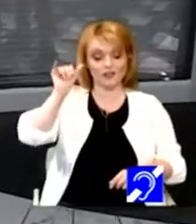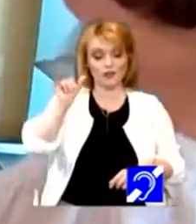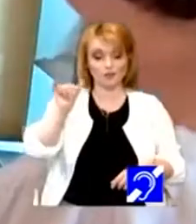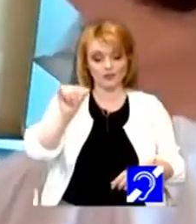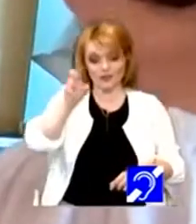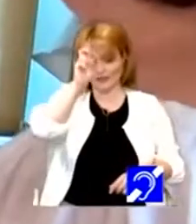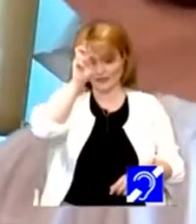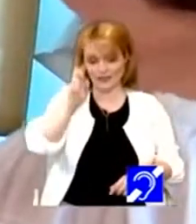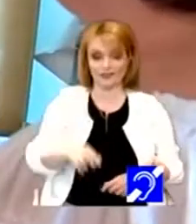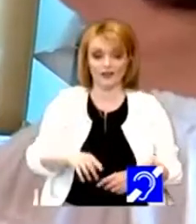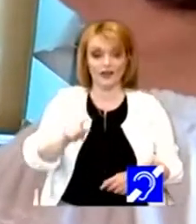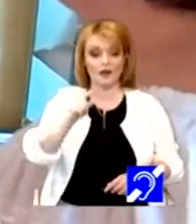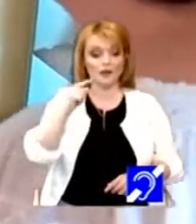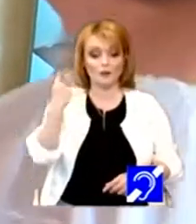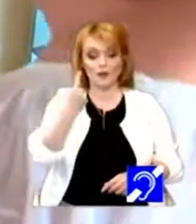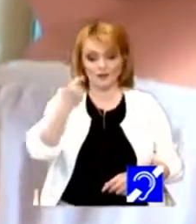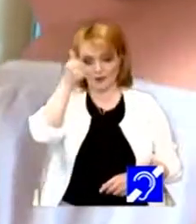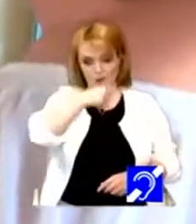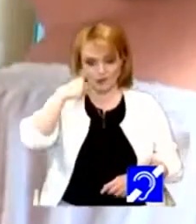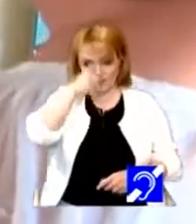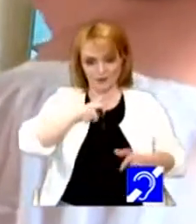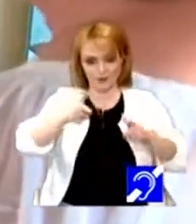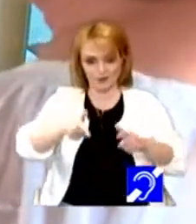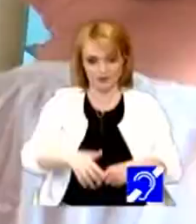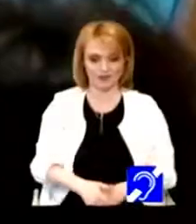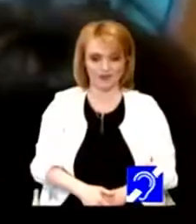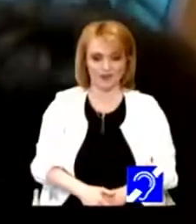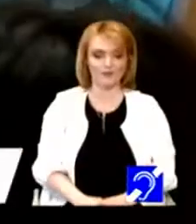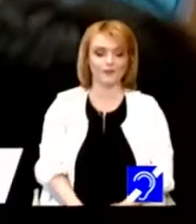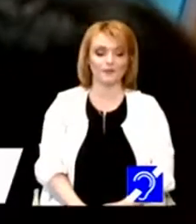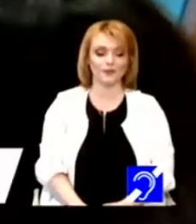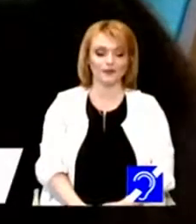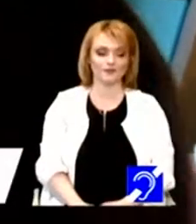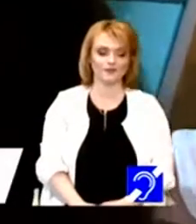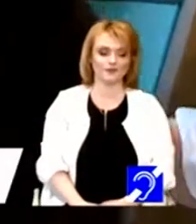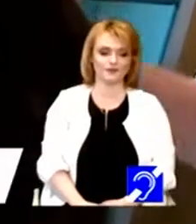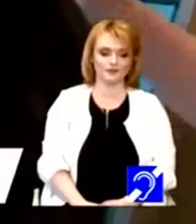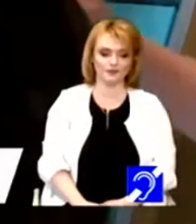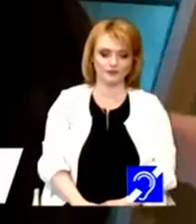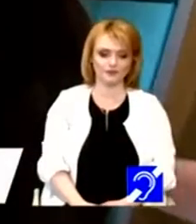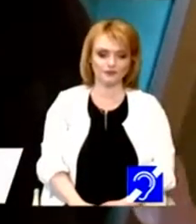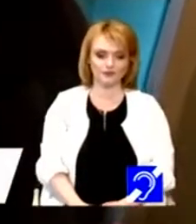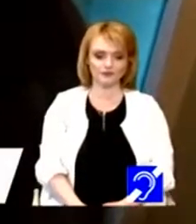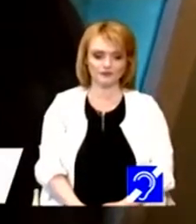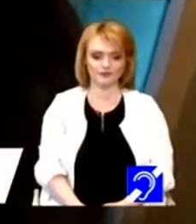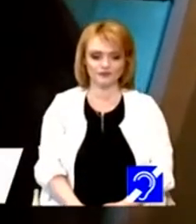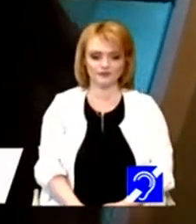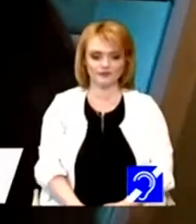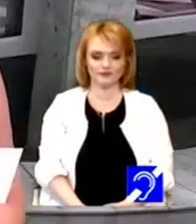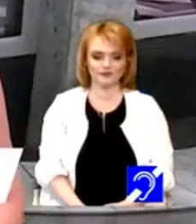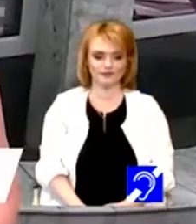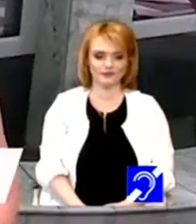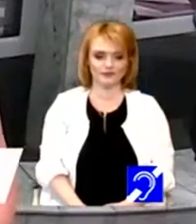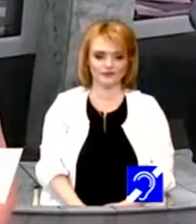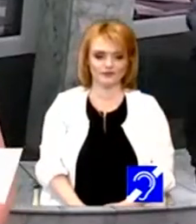Stat din Moldova. La anul întâi avem o specialitate, avem o disciplină limba română în care se studiază terminologia de specialitate.